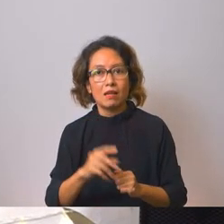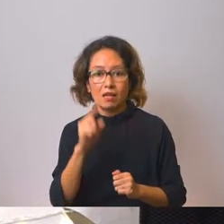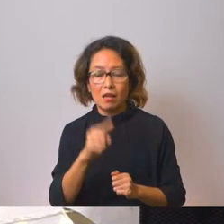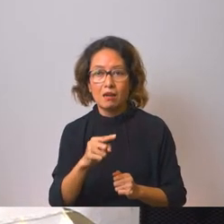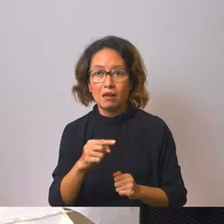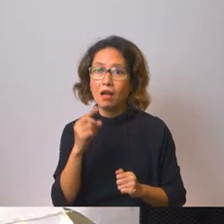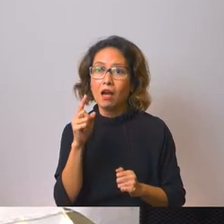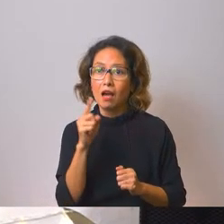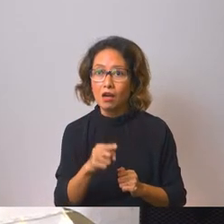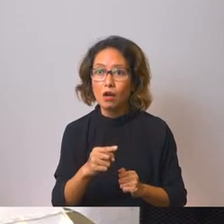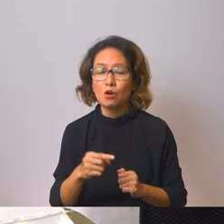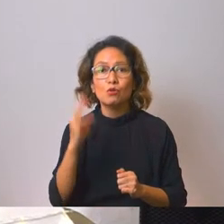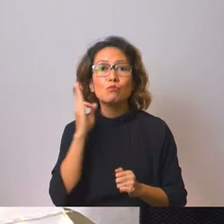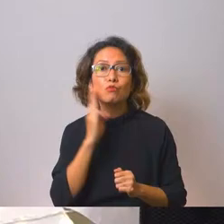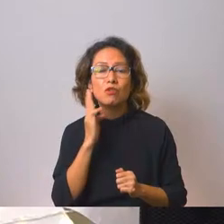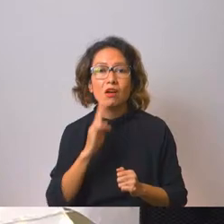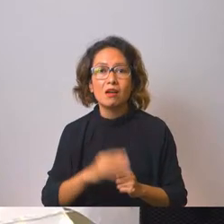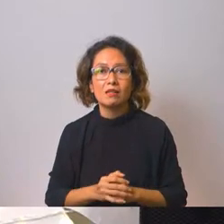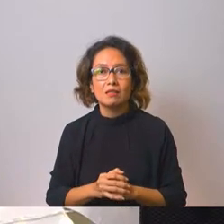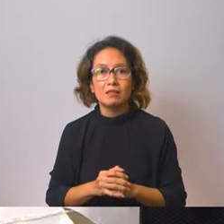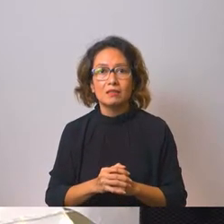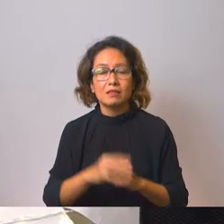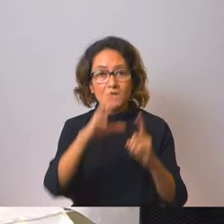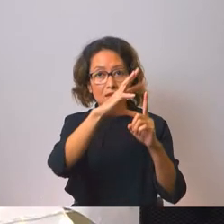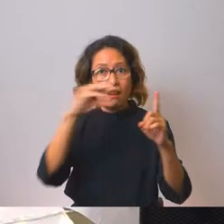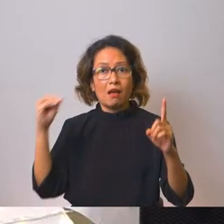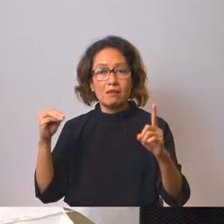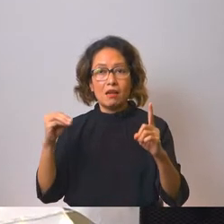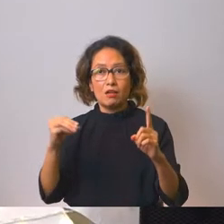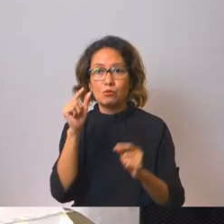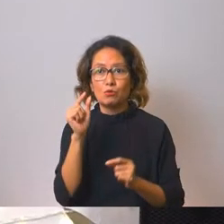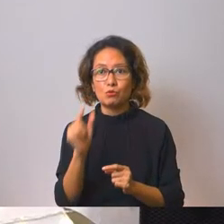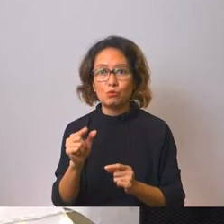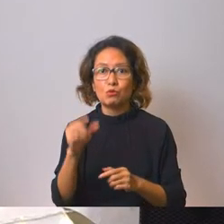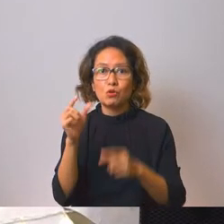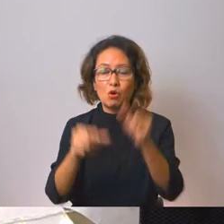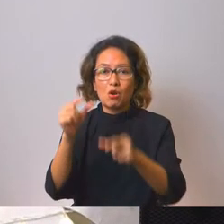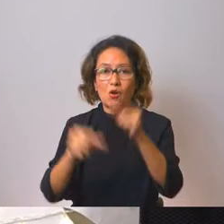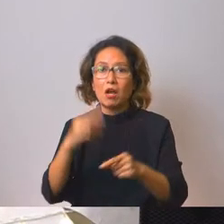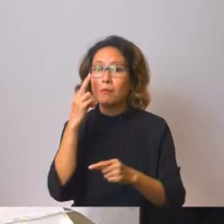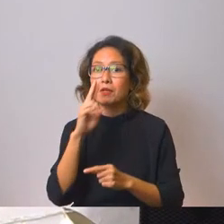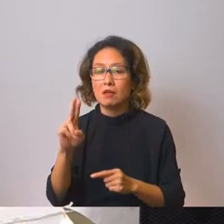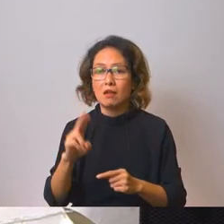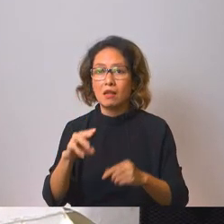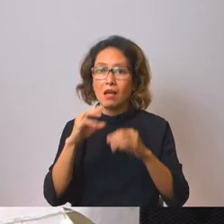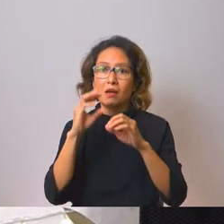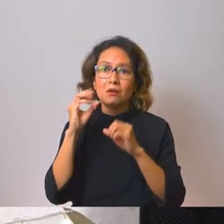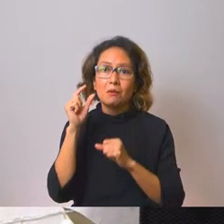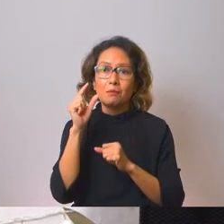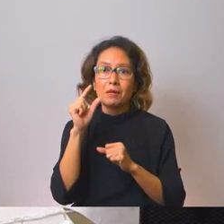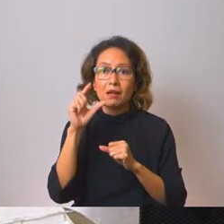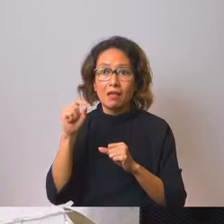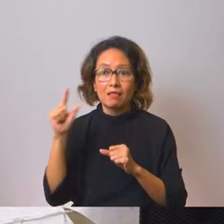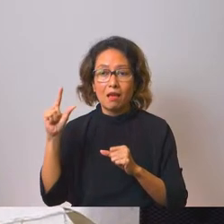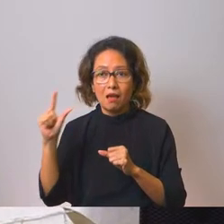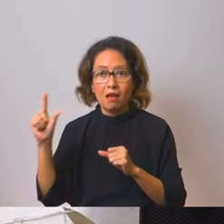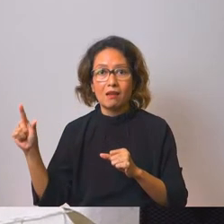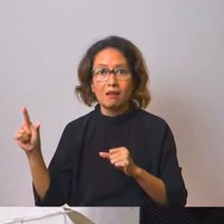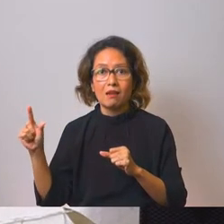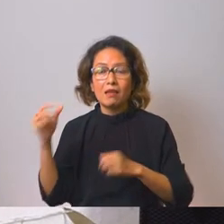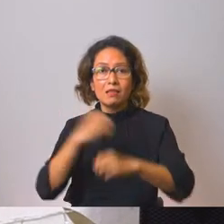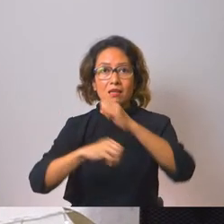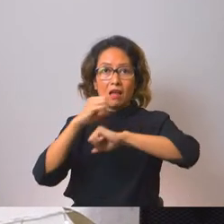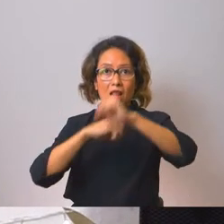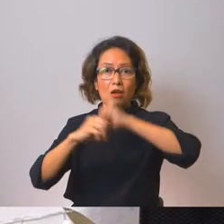muda. Jadilah teladan bagi orang-orang percaya dalam perkataanmu, dalam